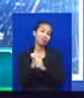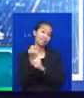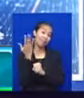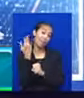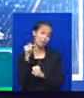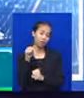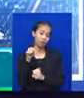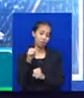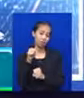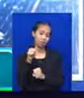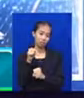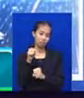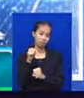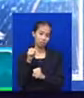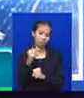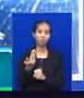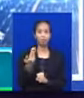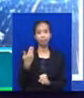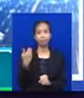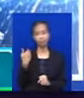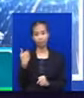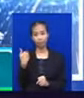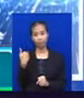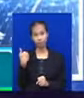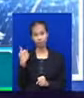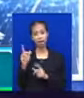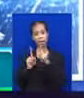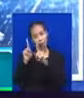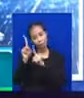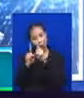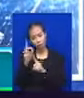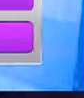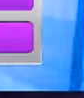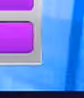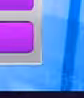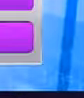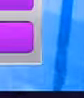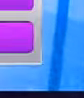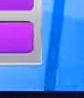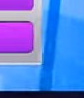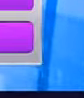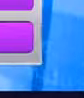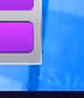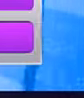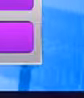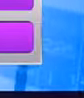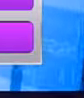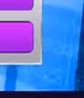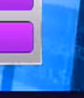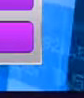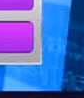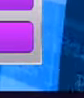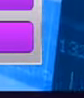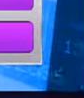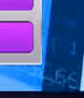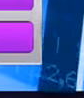มานะครับปลายปีที่ผ่านมาเราก็ได้ประเมินผลว่ามีคนมาใช้บริการสักเท่าไหร่นะครับจริ